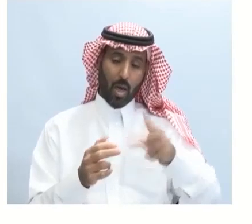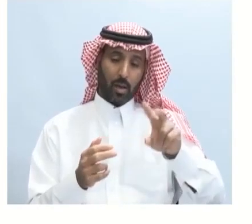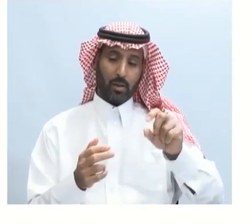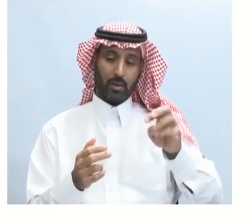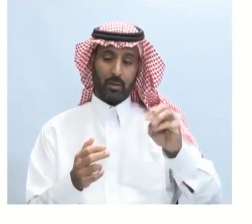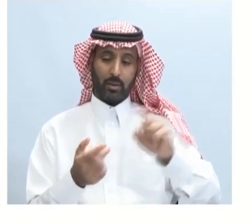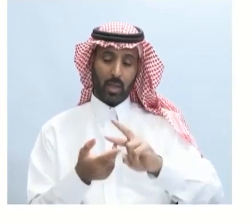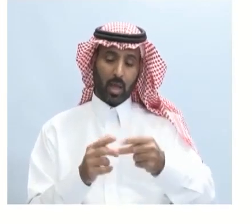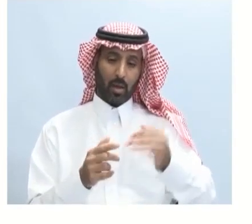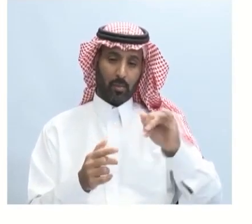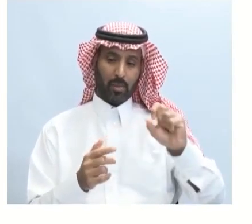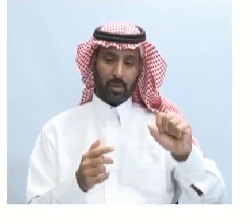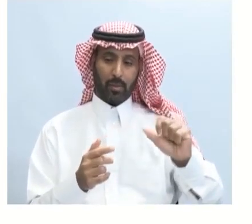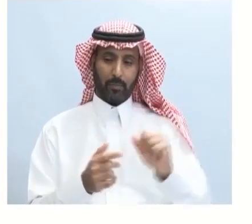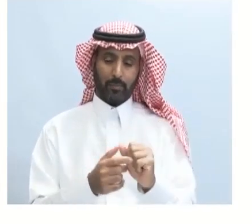حمض